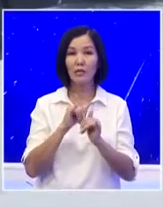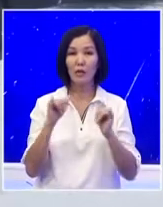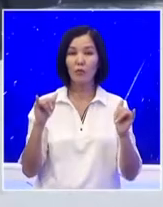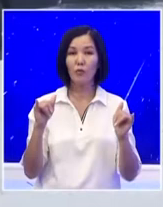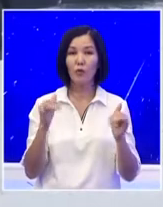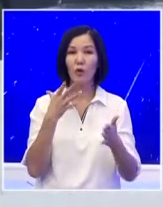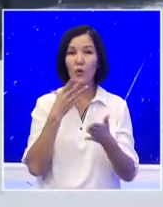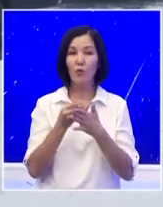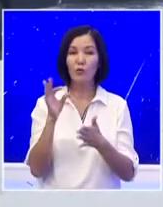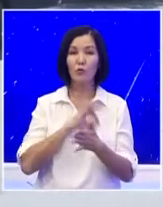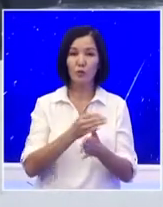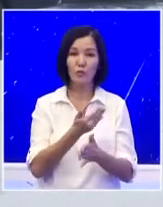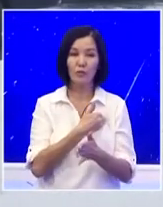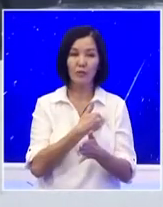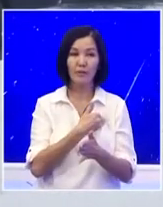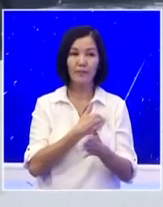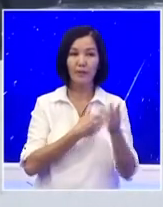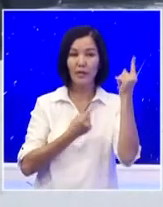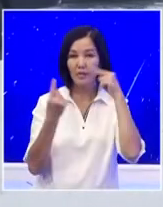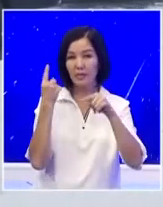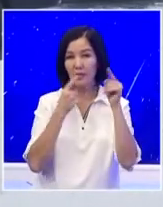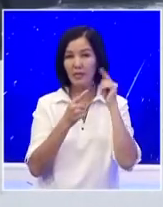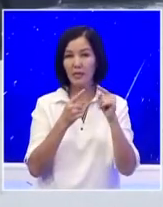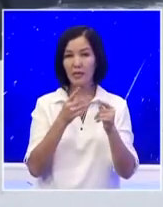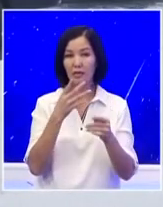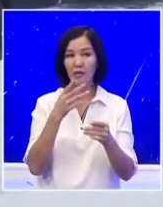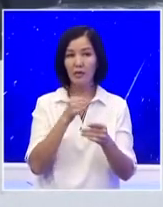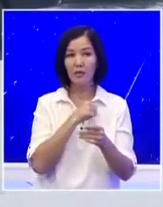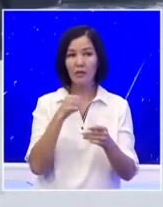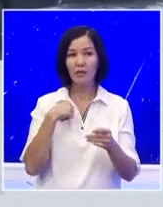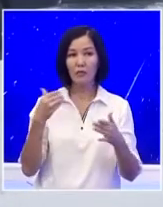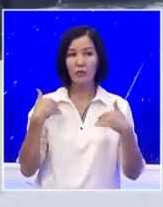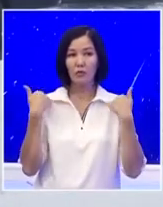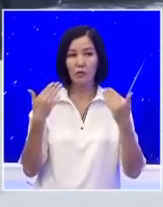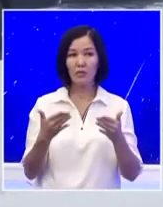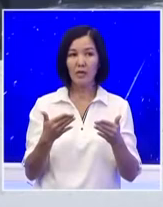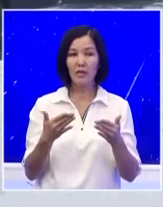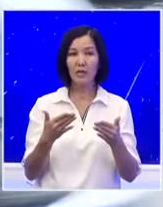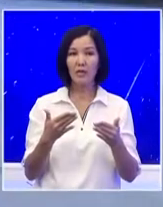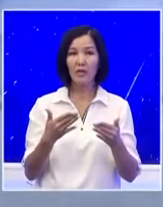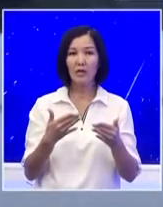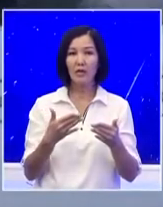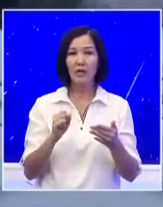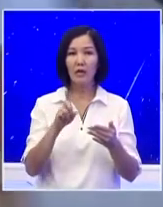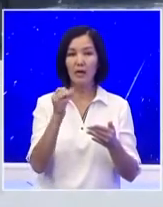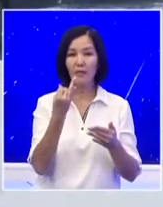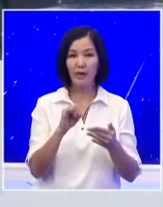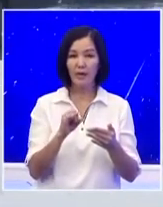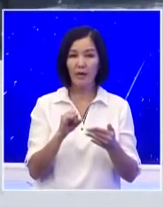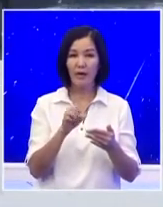дейді. Бұл жаңағы дизайнерлердің өздерінің ұсыныстары Абай атамызды, Әл-Фараби атамыздың